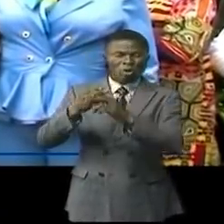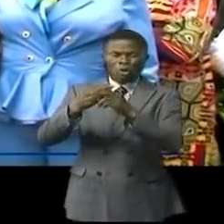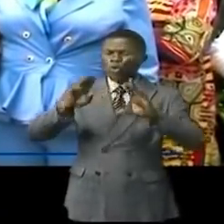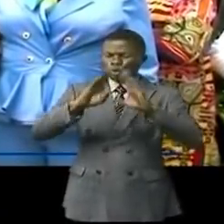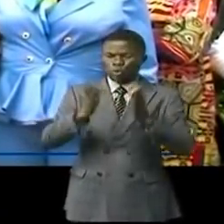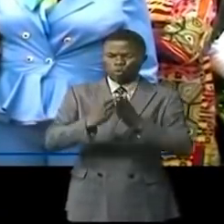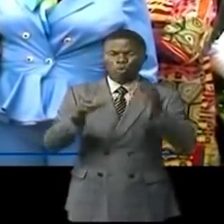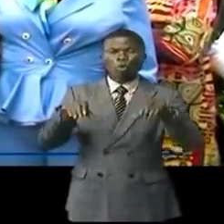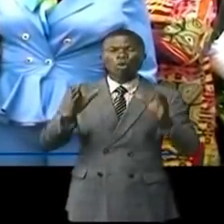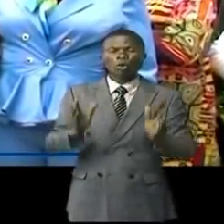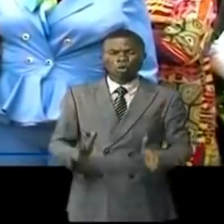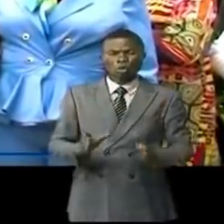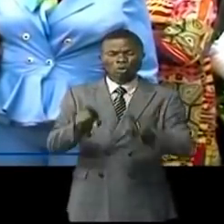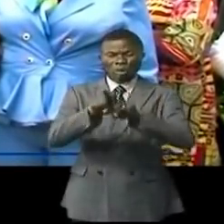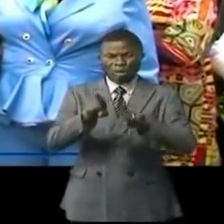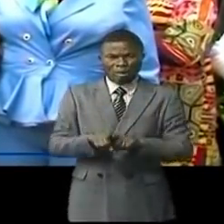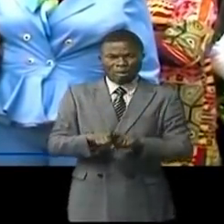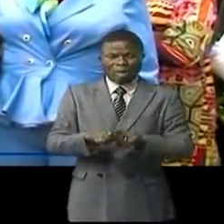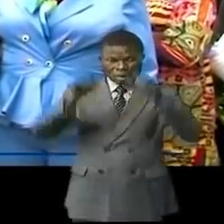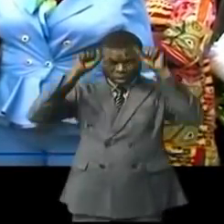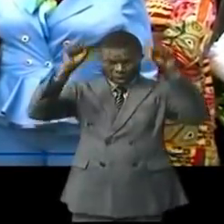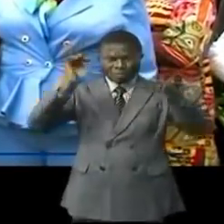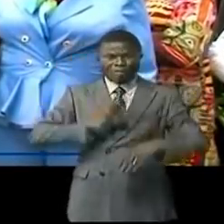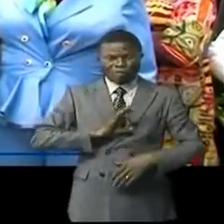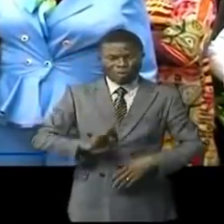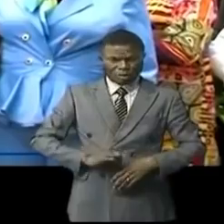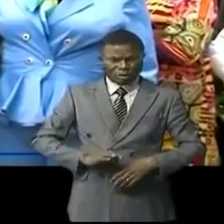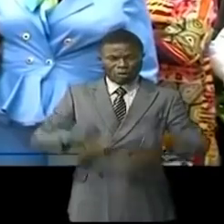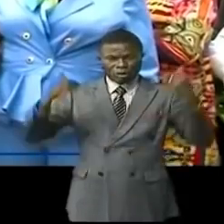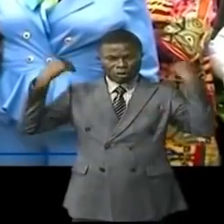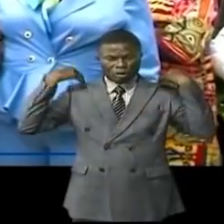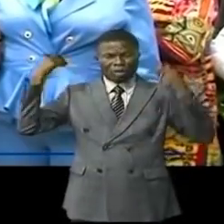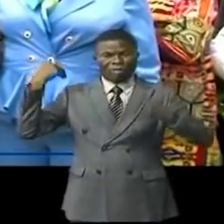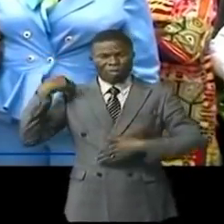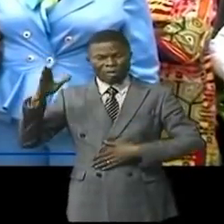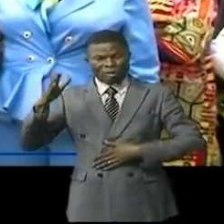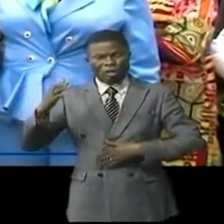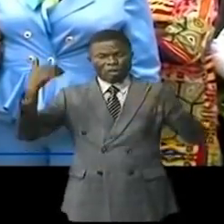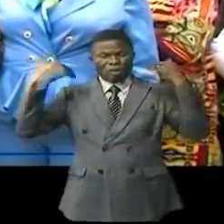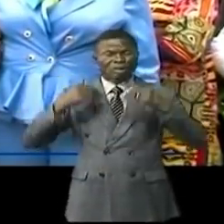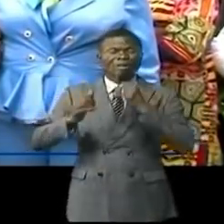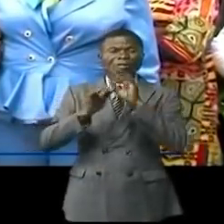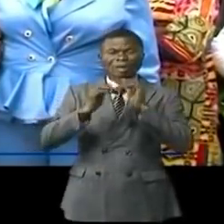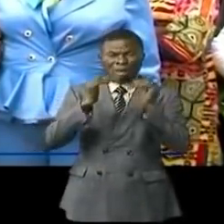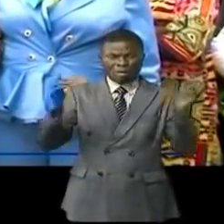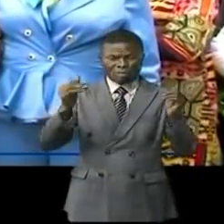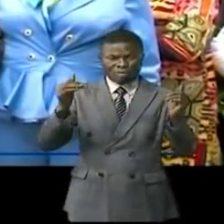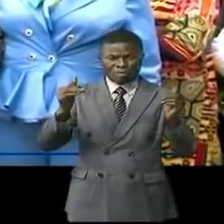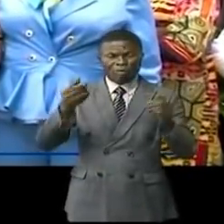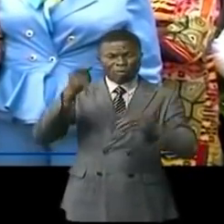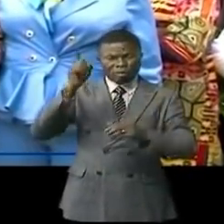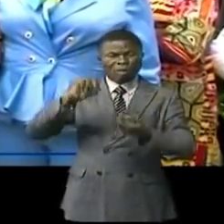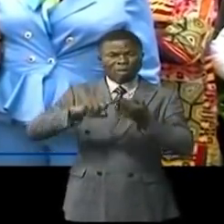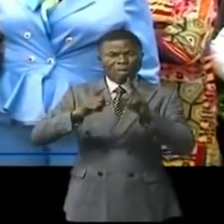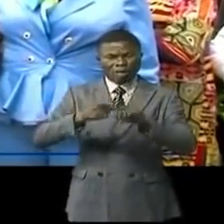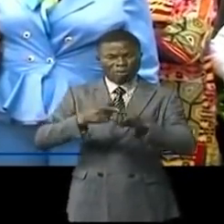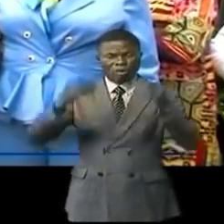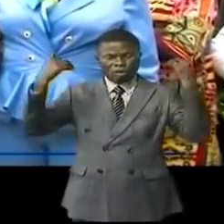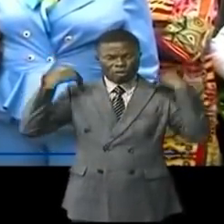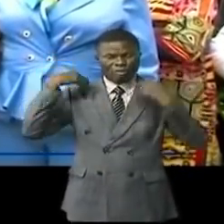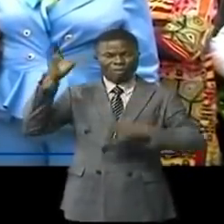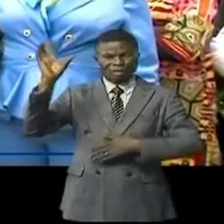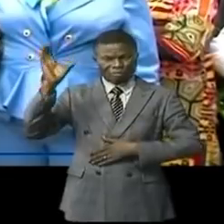peuple congolais et plus particulièrement le président de la République, chef de l'État, garant de la paix et allié naturel de chefs